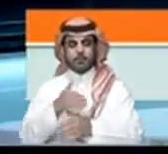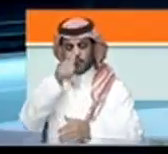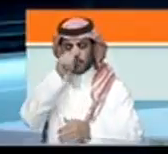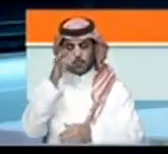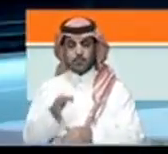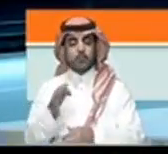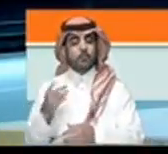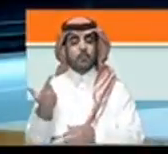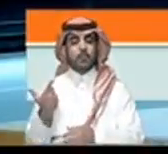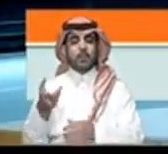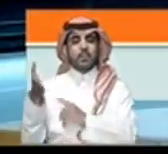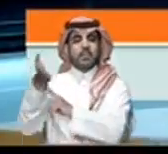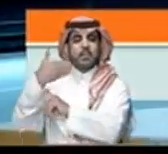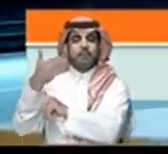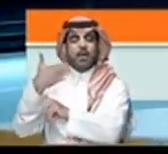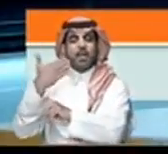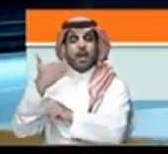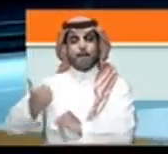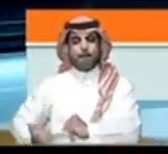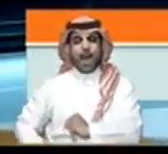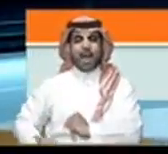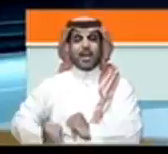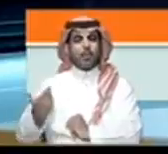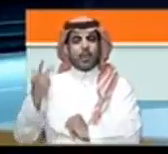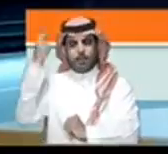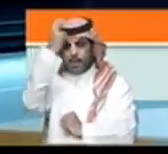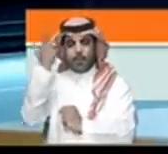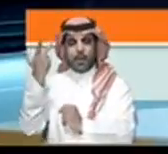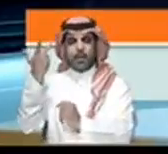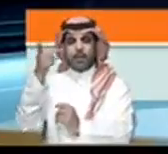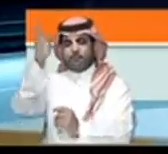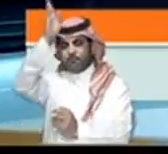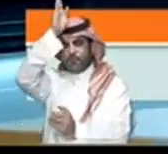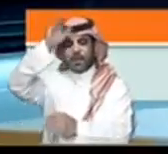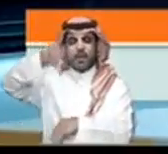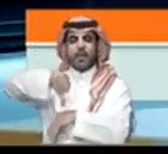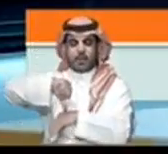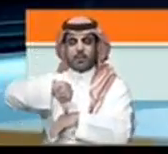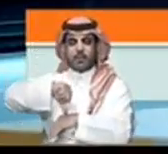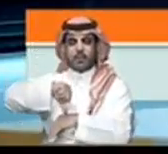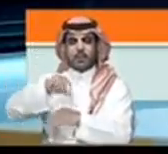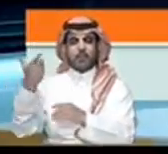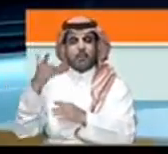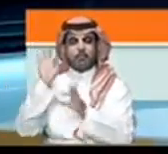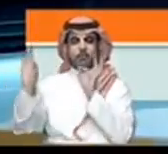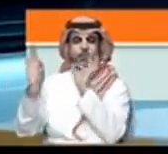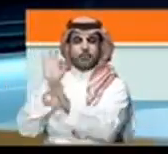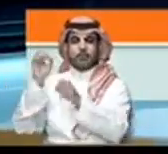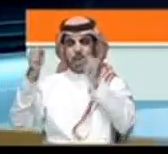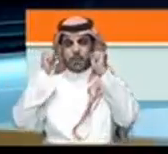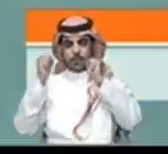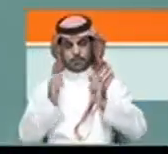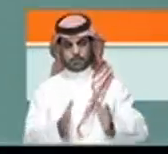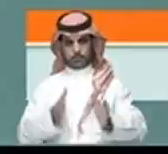تعرضت له سفاره مملكه البحرين الشقيقه في بغداد من احداث مؤسفه على يد المتظاهرين